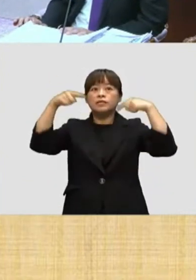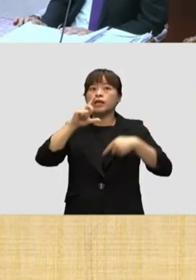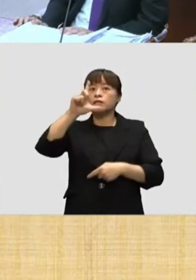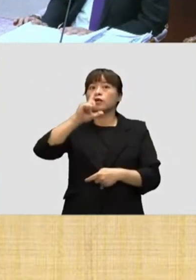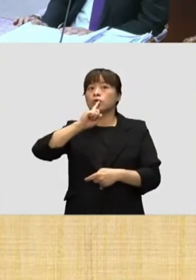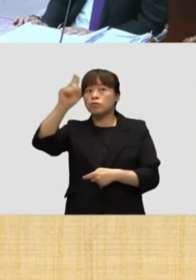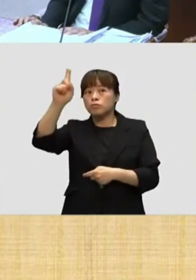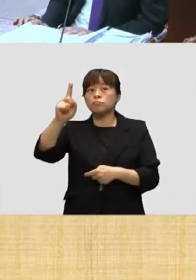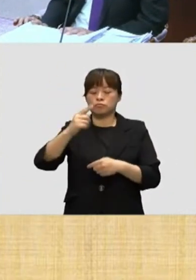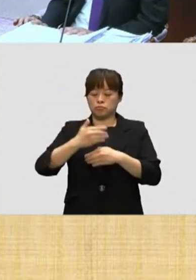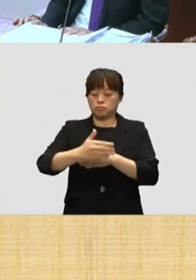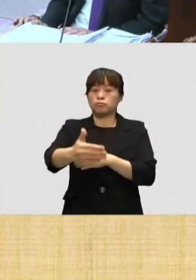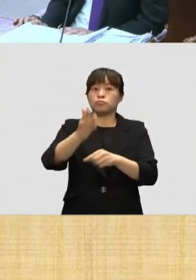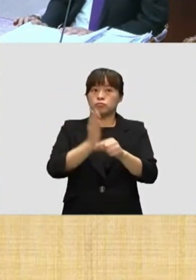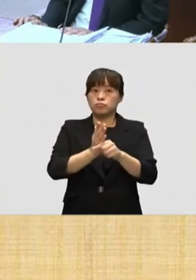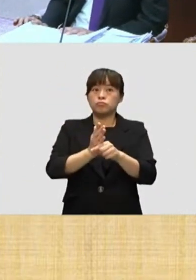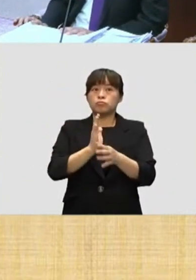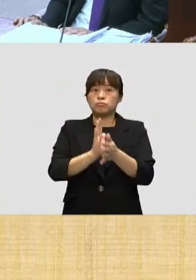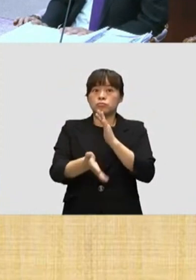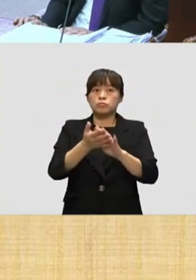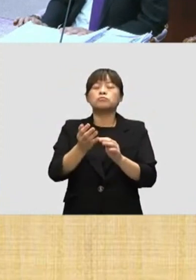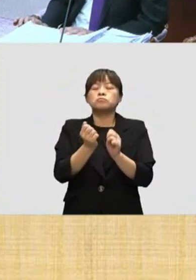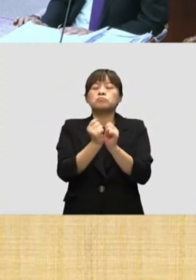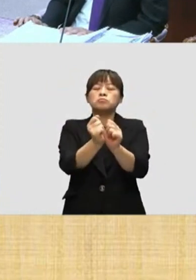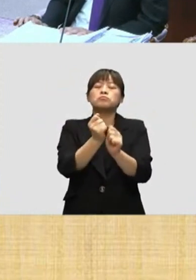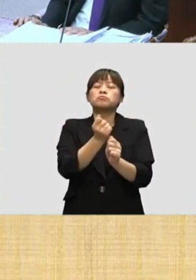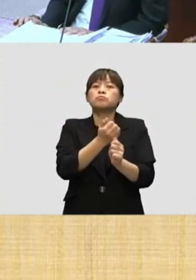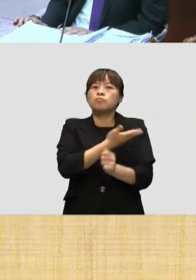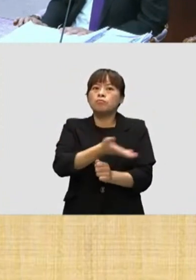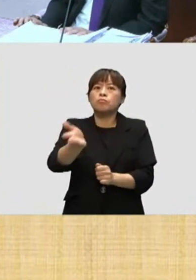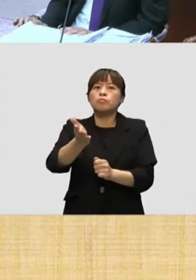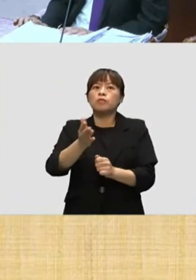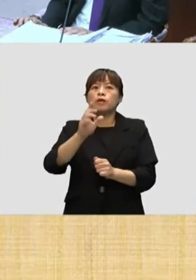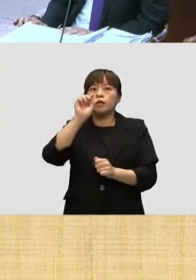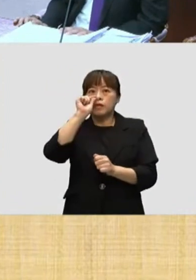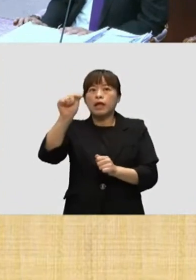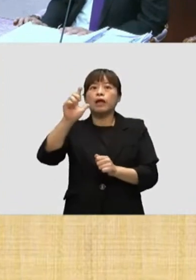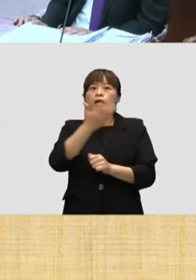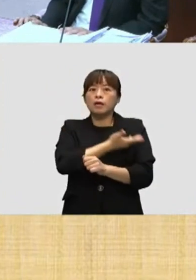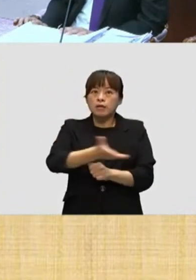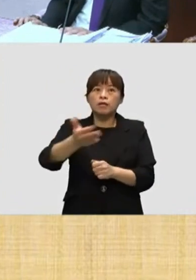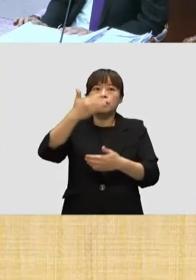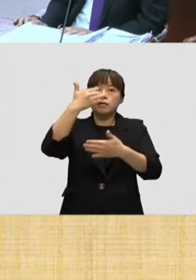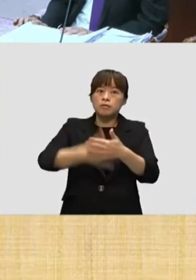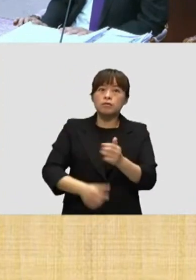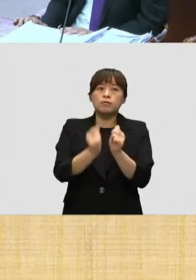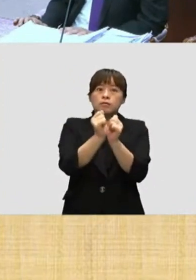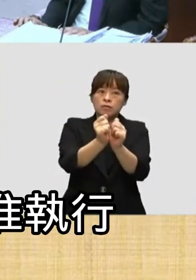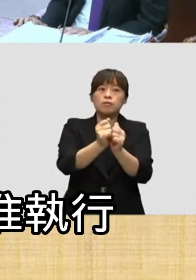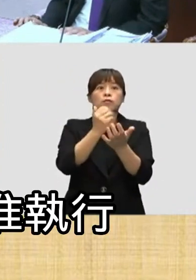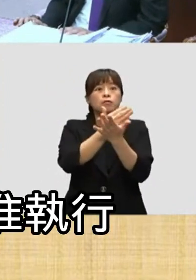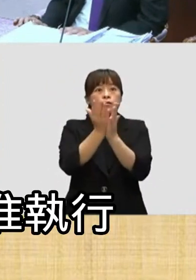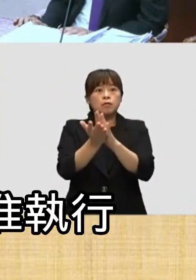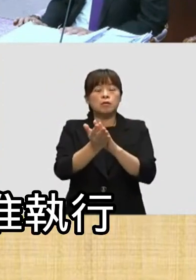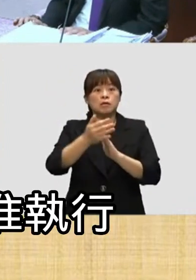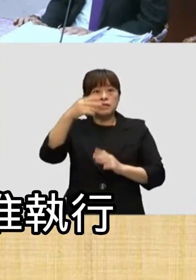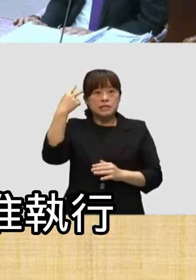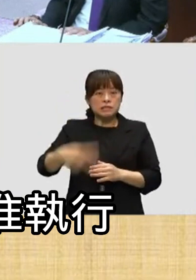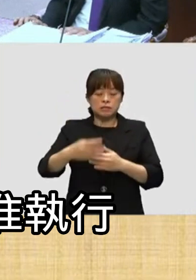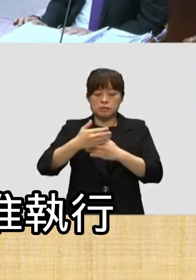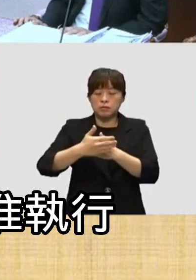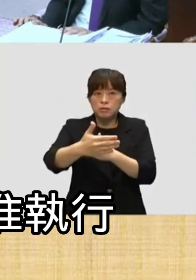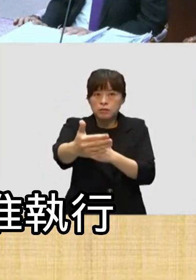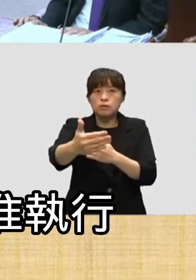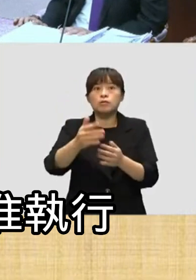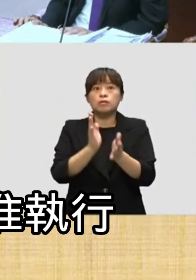程序进行中，或依赦免法规定为大赦、特赦或减刑的严例中，不得在程序